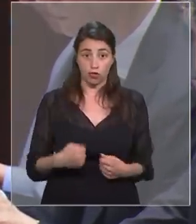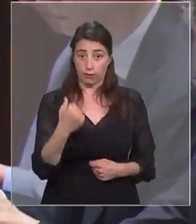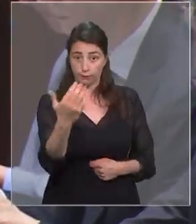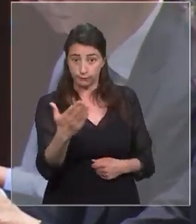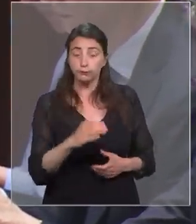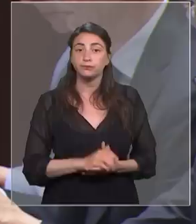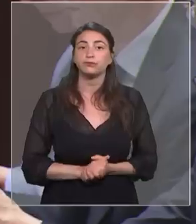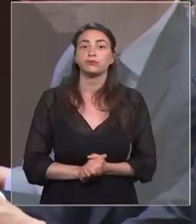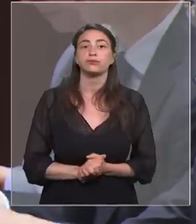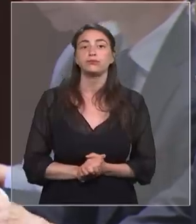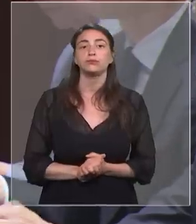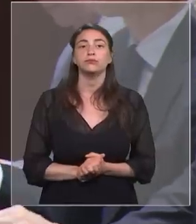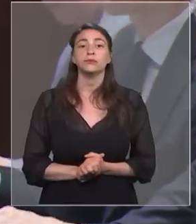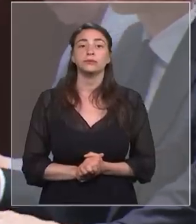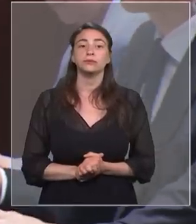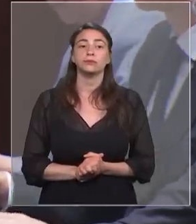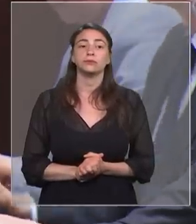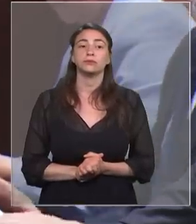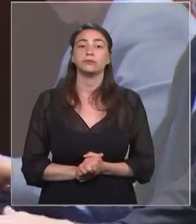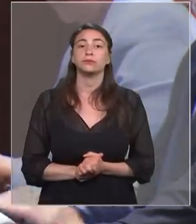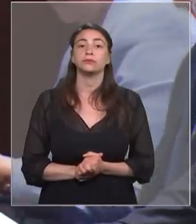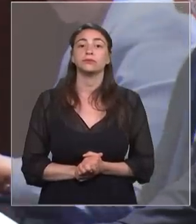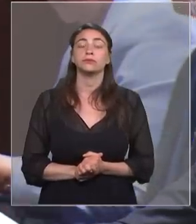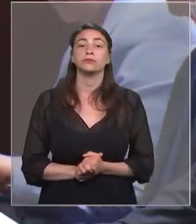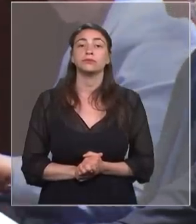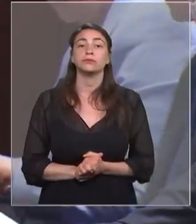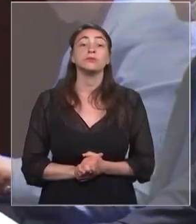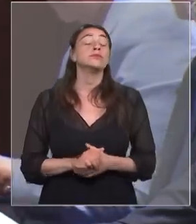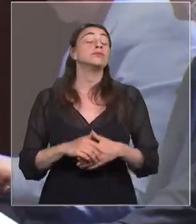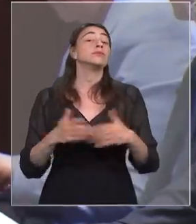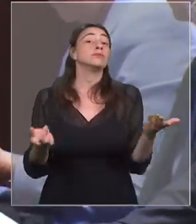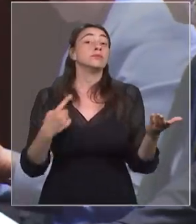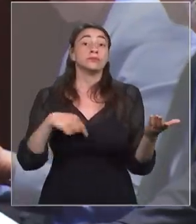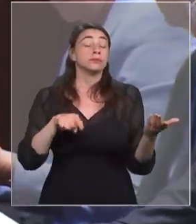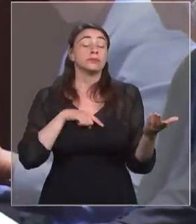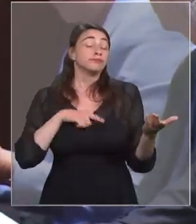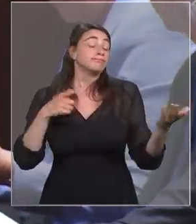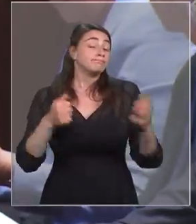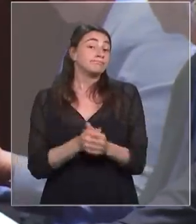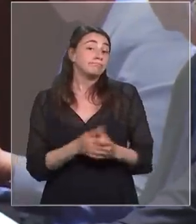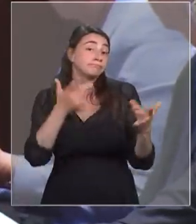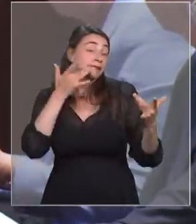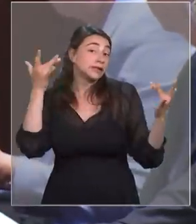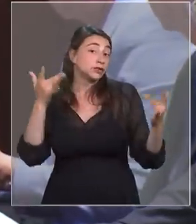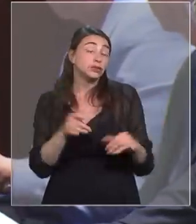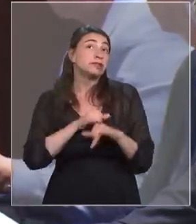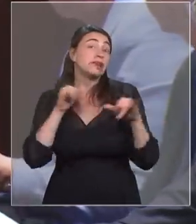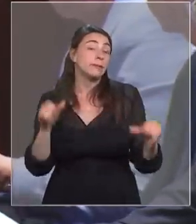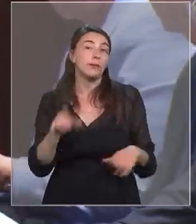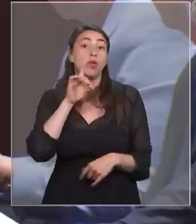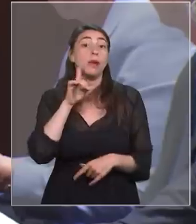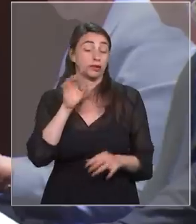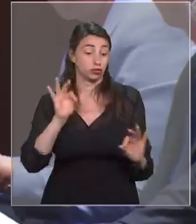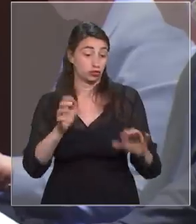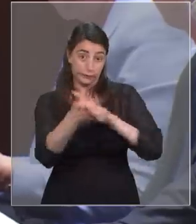Falcon. D'une certaine manière, nous ne sommes jamais déçus sur votre capacité à exploiter une crise, parce que oui, crise du logement, elle est